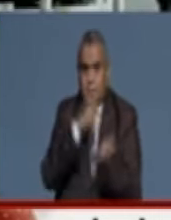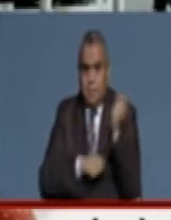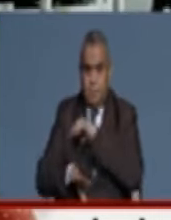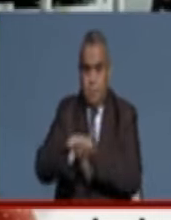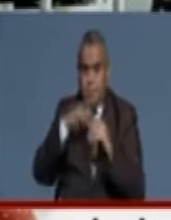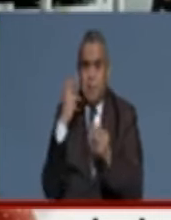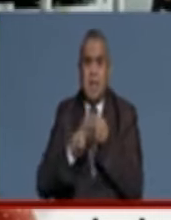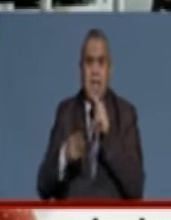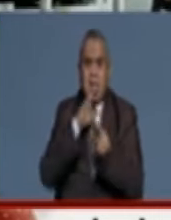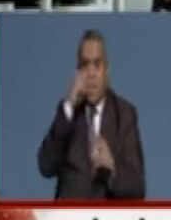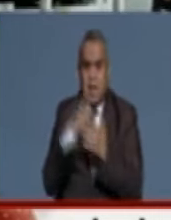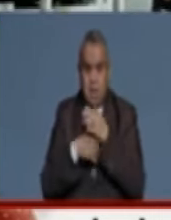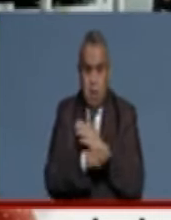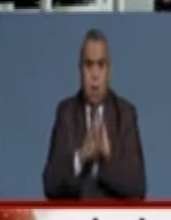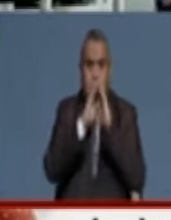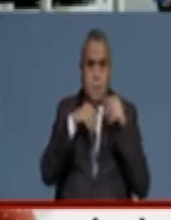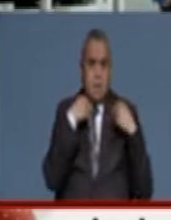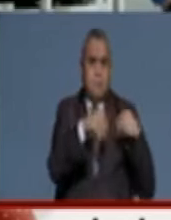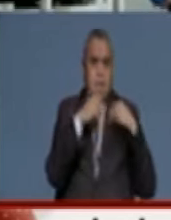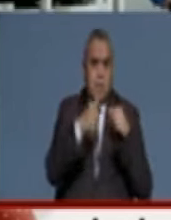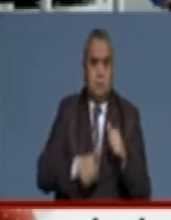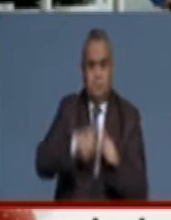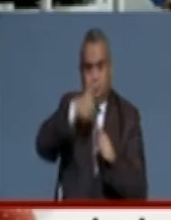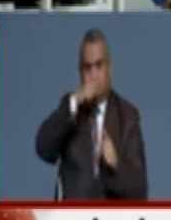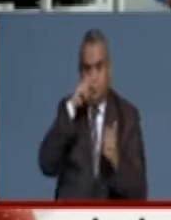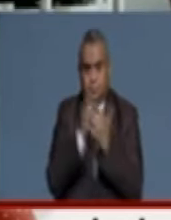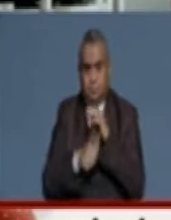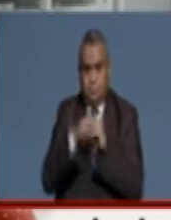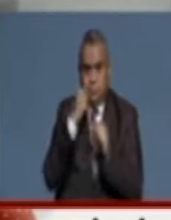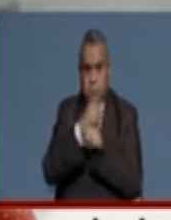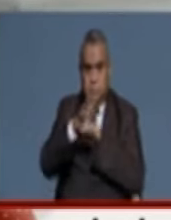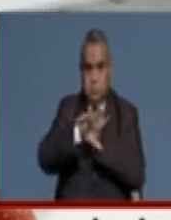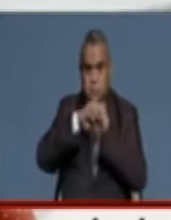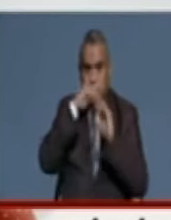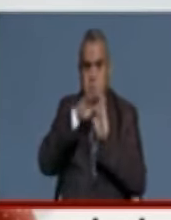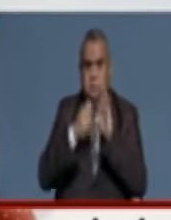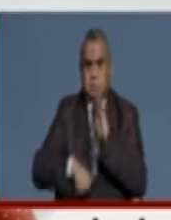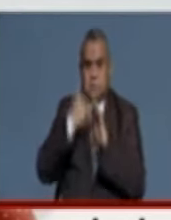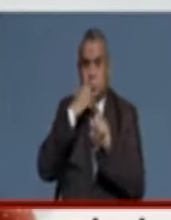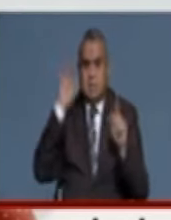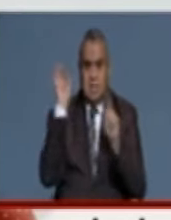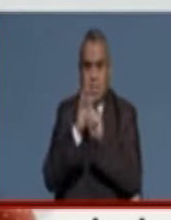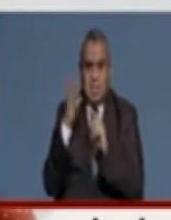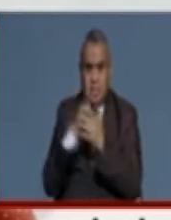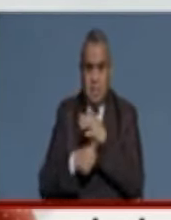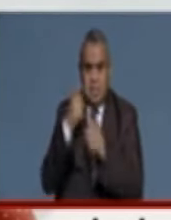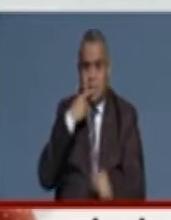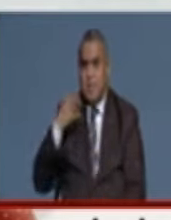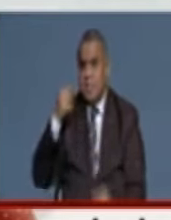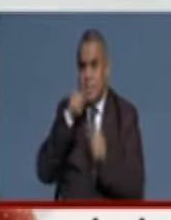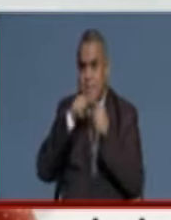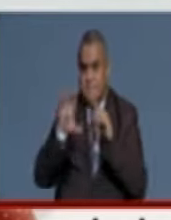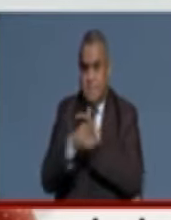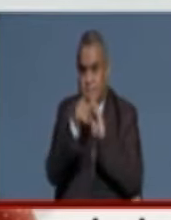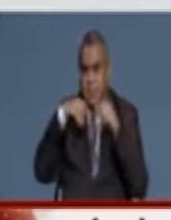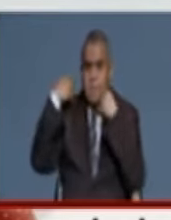احتياجات السوق المحلي من هذه المكونات، وبالإضافة لذلك فإنه من المستهدف تخصيص 30% من إنتاج المصنع للتصدير